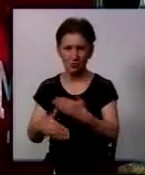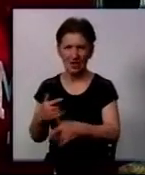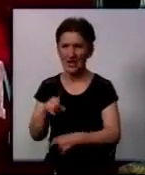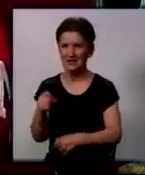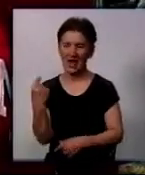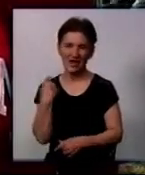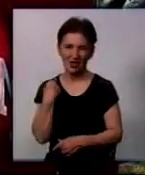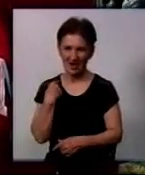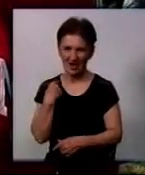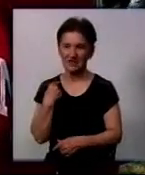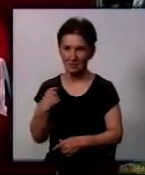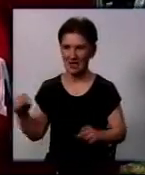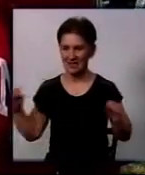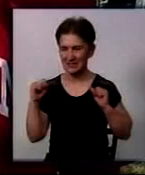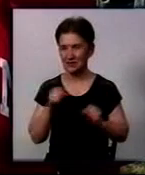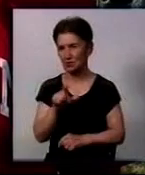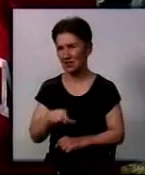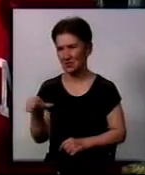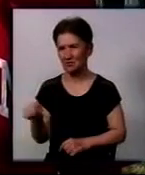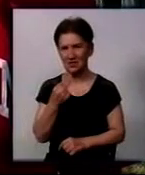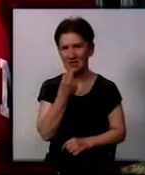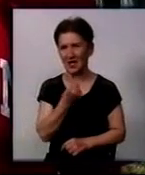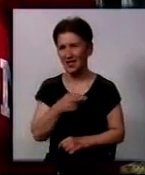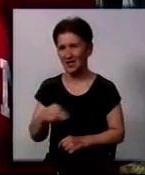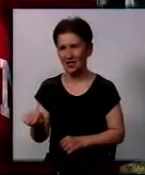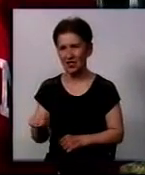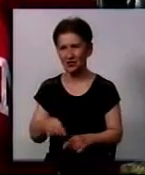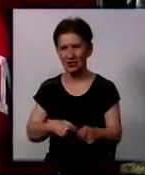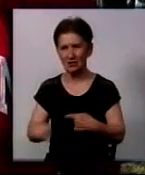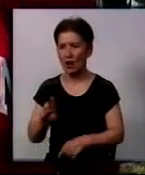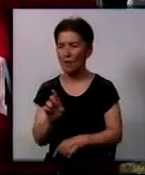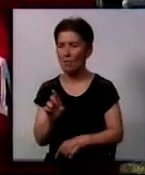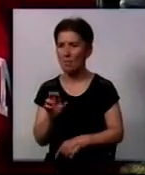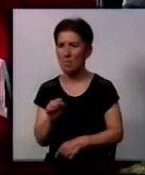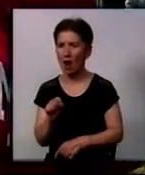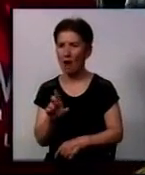кіровоградськими спортсменами. Кращим відбиваючим турніри був Бабій